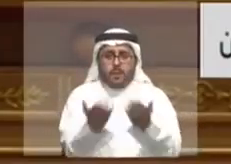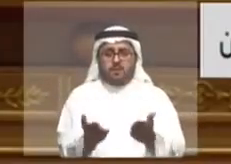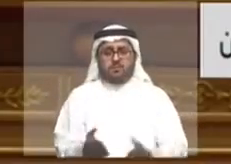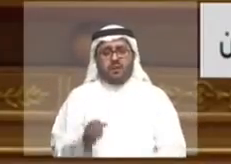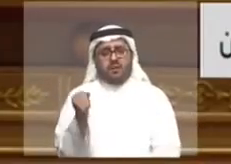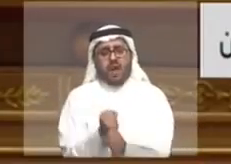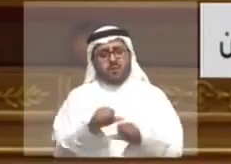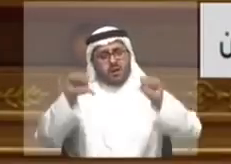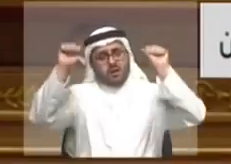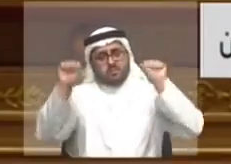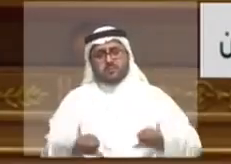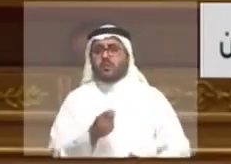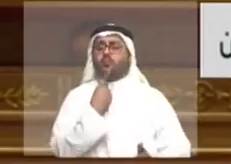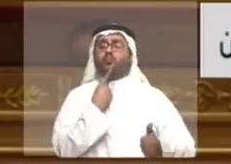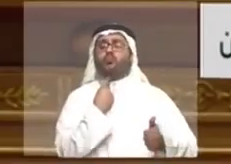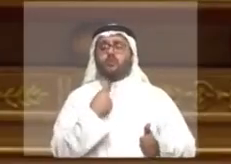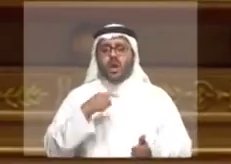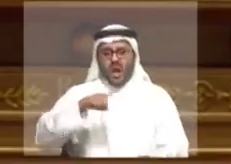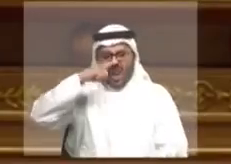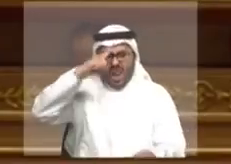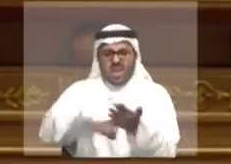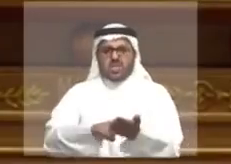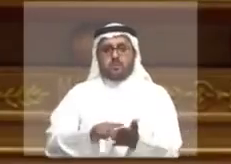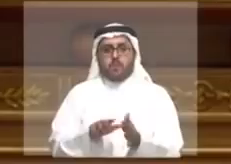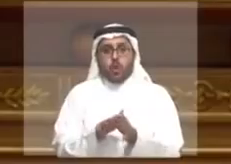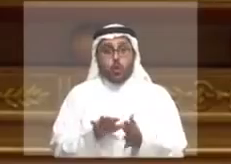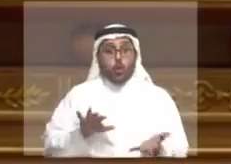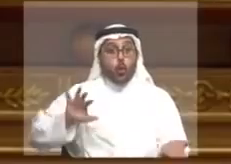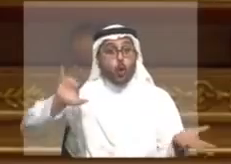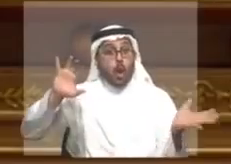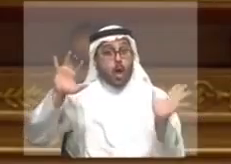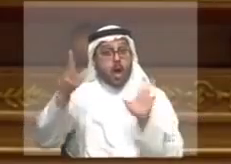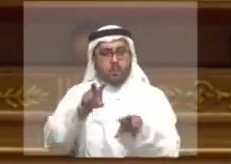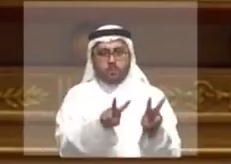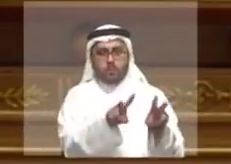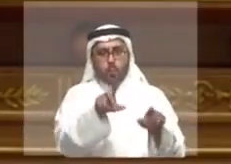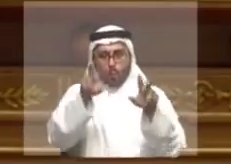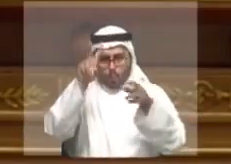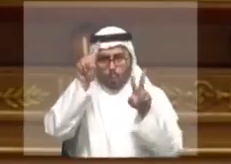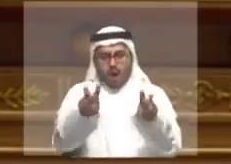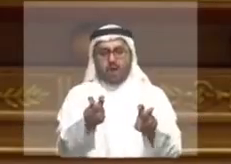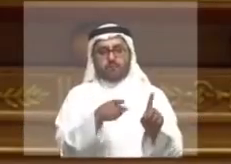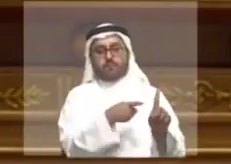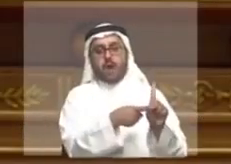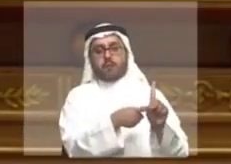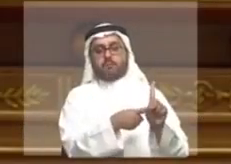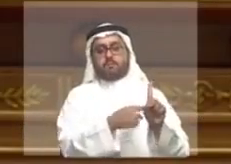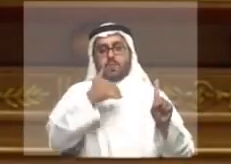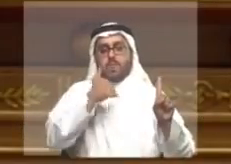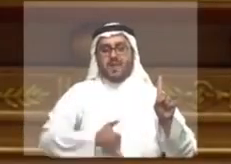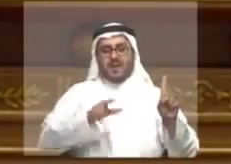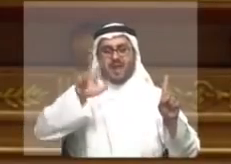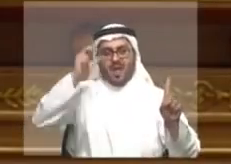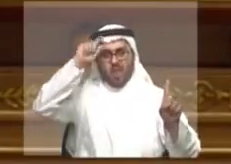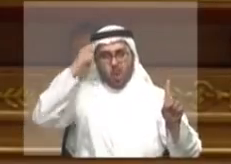الجوار ونطالب بموقف أممي حاسم تجاه ذلك وفي